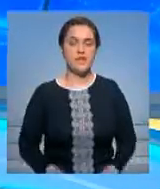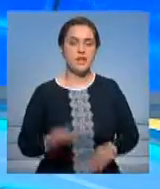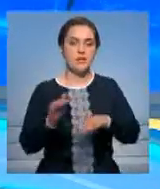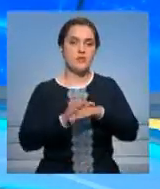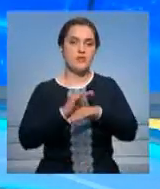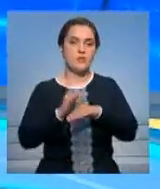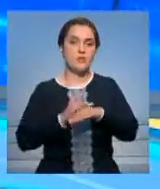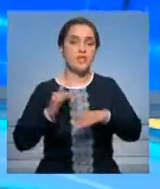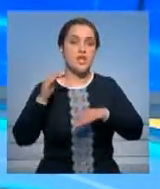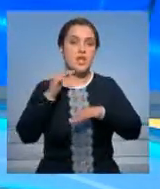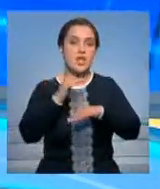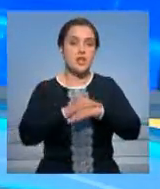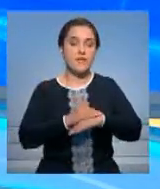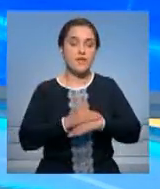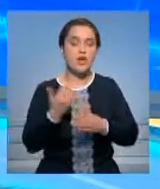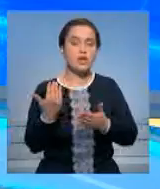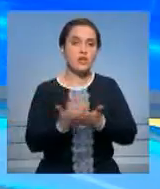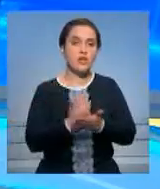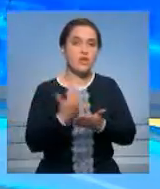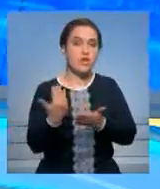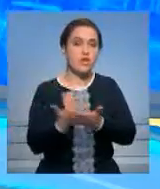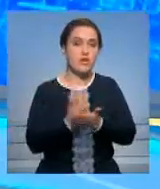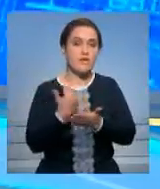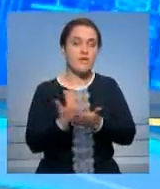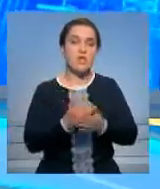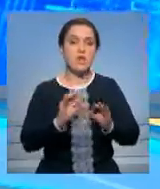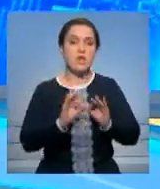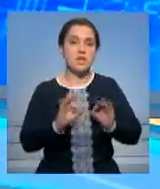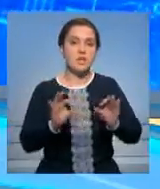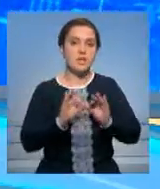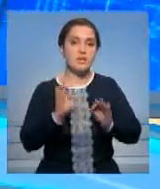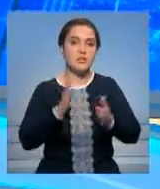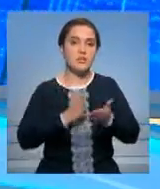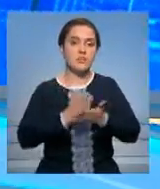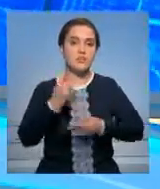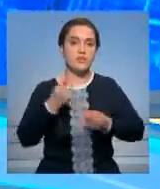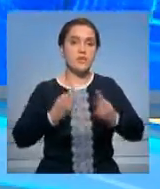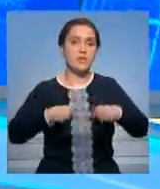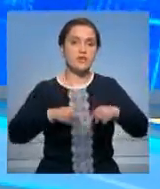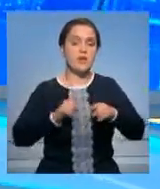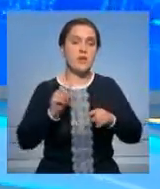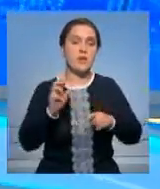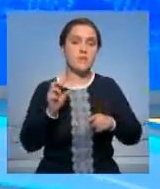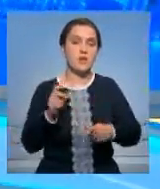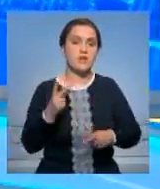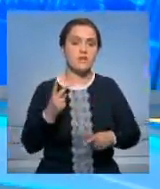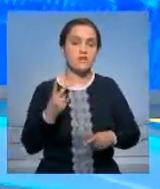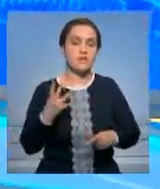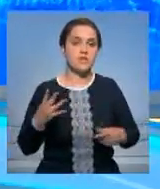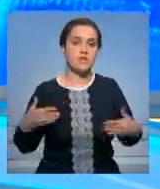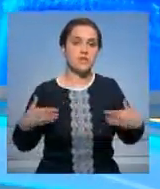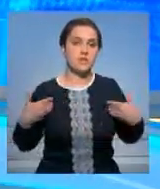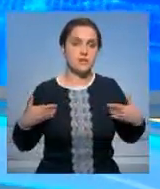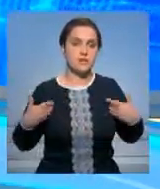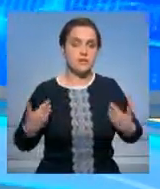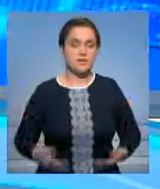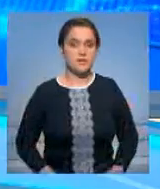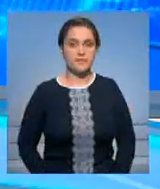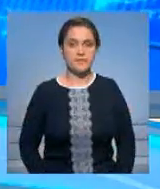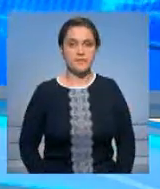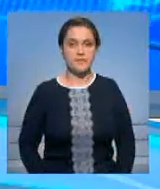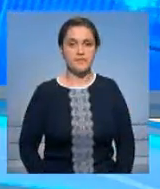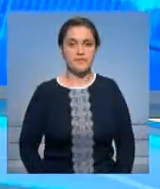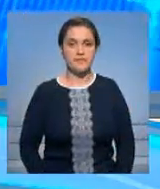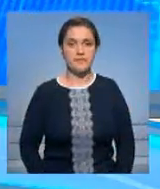Добрый вечер. О событиях в стране и мире к этому часу расскажу вам я, Сергей Гергель, и мои коллеги из информационной службы канала «Хабар-24». Сурдоперевод обеспечивает